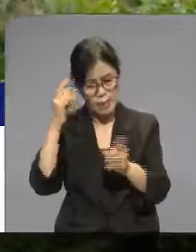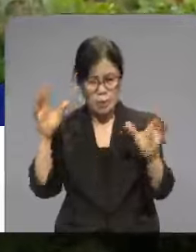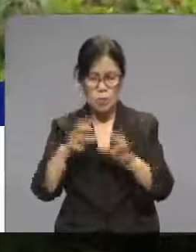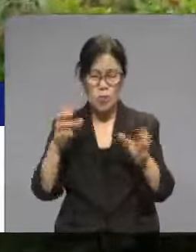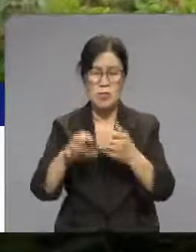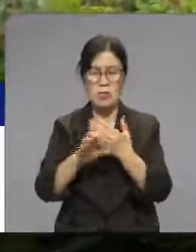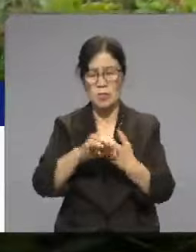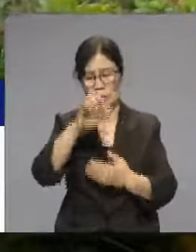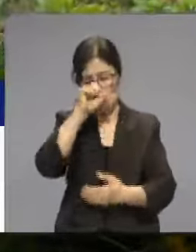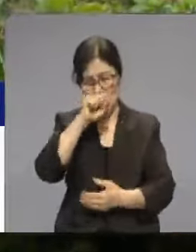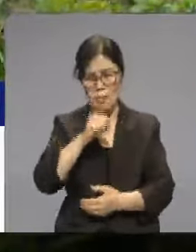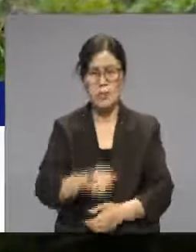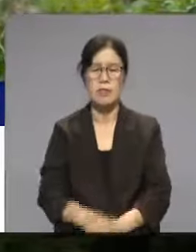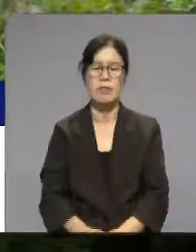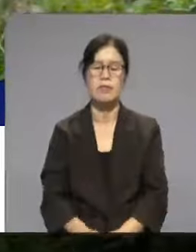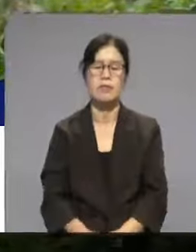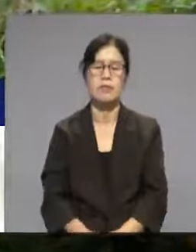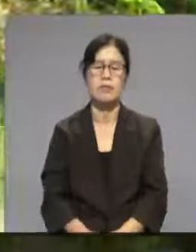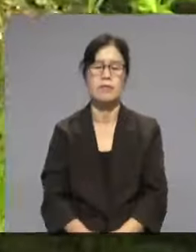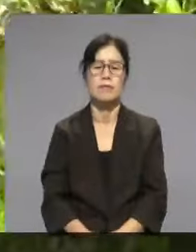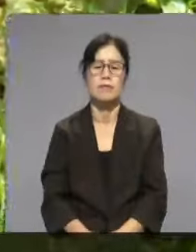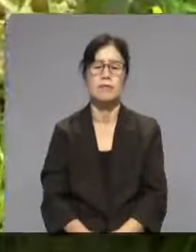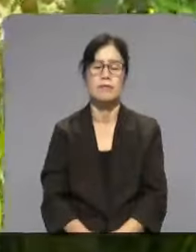의견을 모았으면 좋겠다라는 생각입니다.